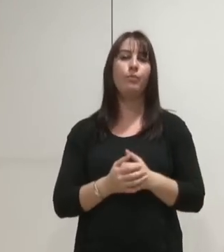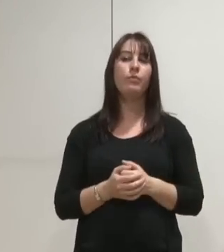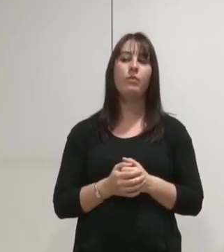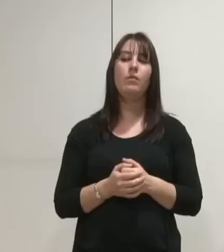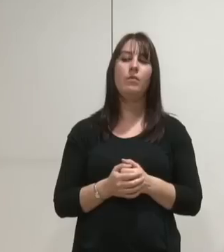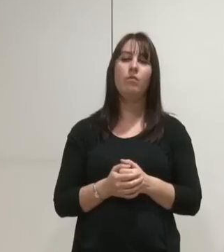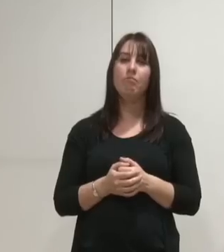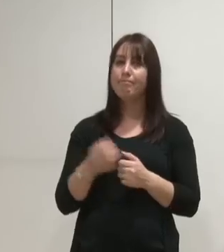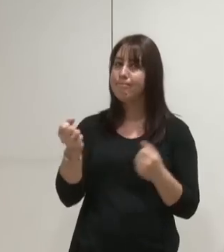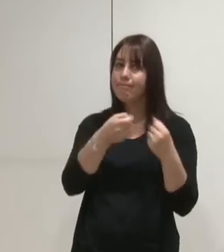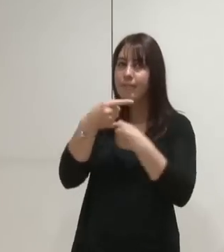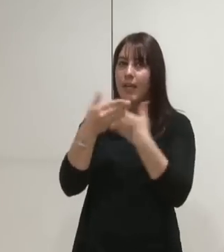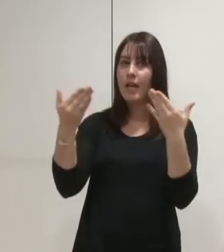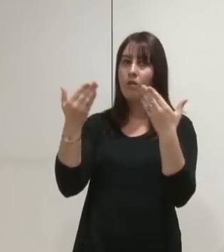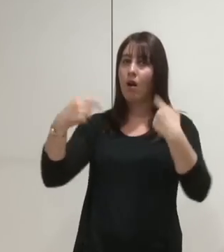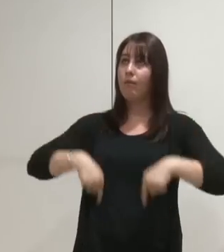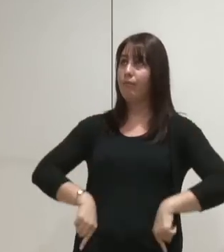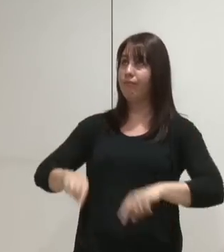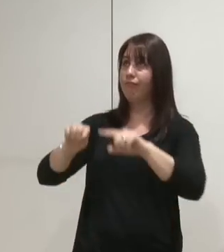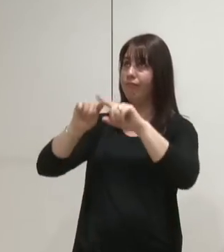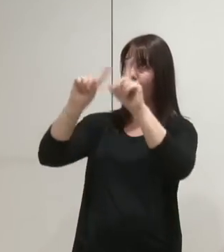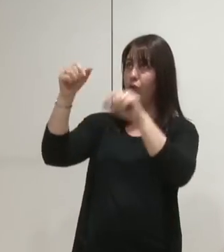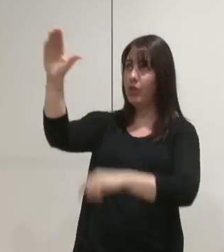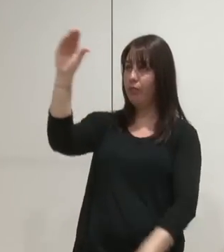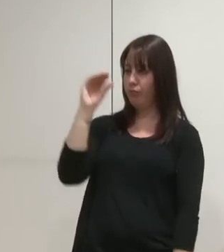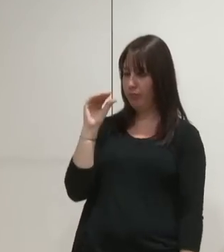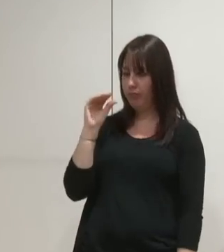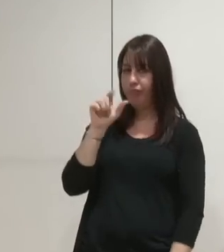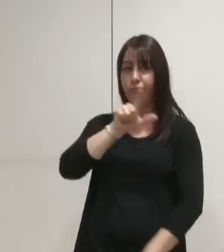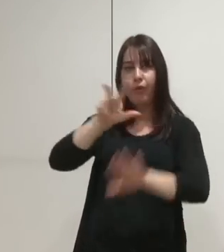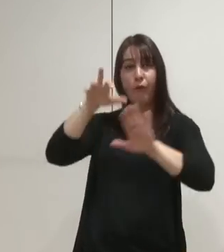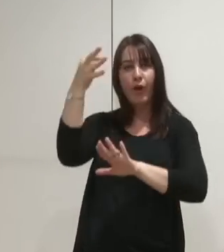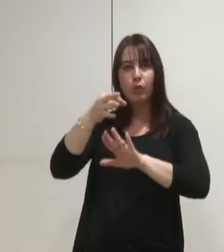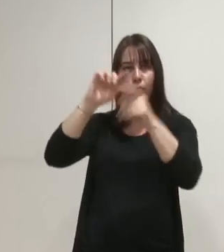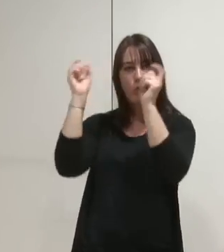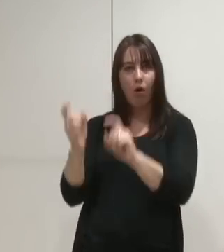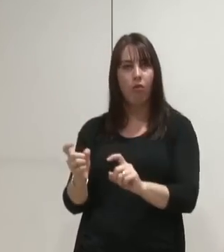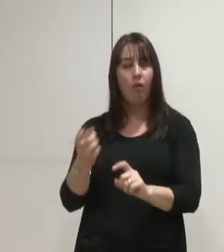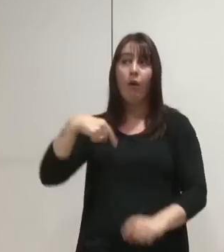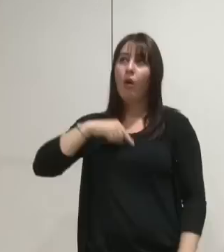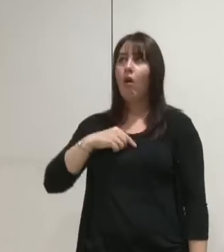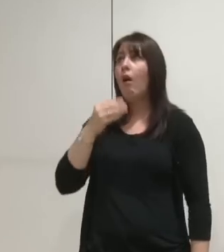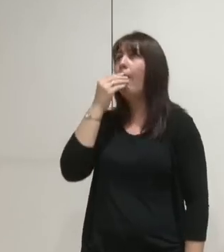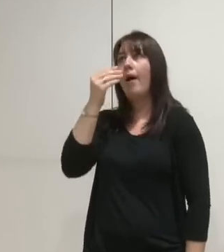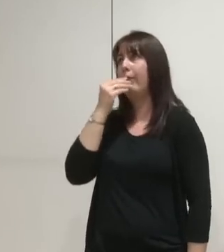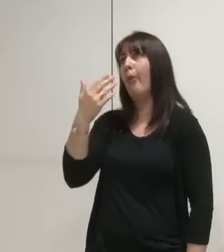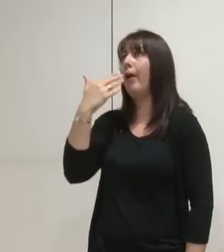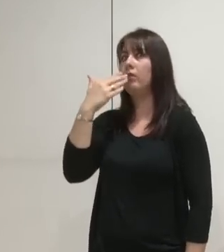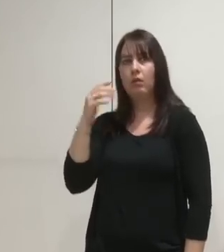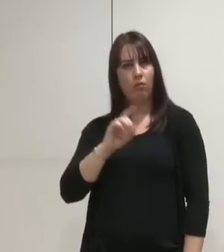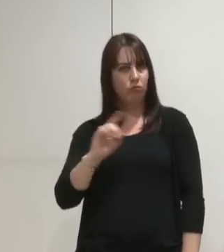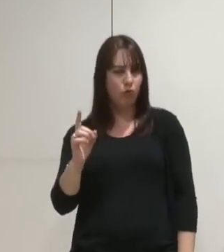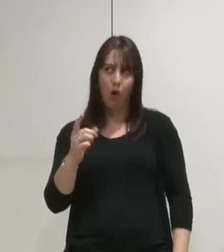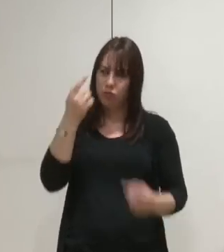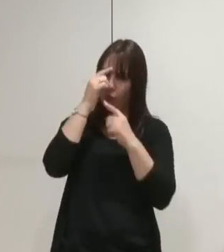implique une baisse des moyens de l'état de 28 % faut-il pour autant s'en satisfaire notre réponse n'est pas